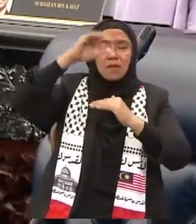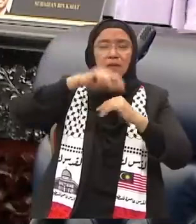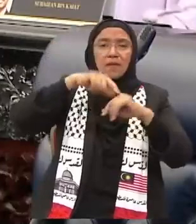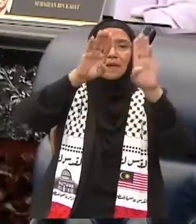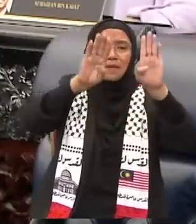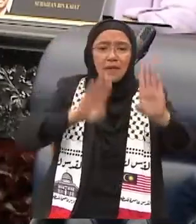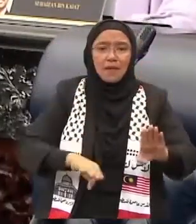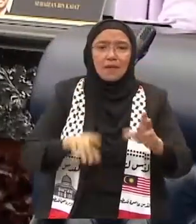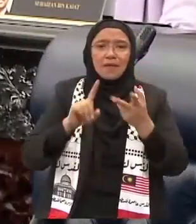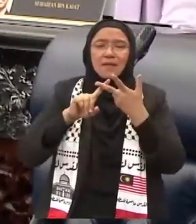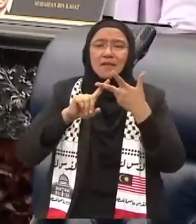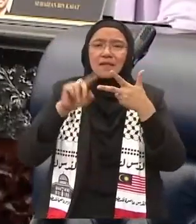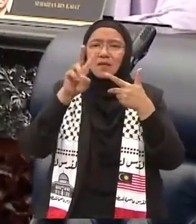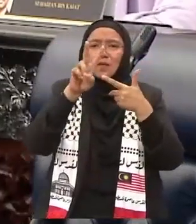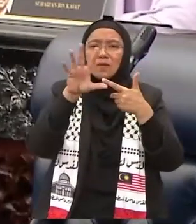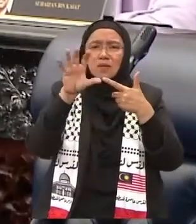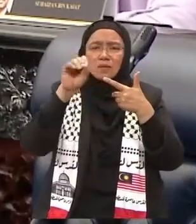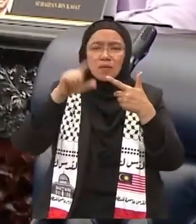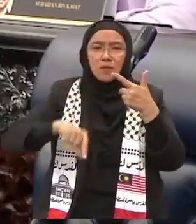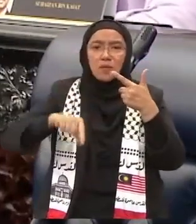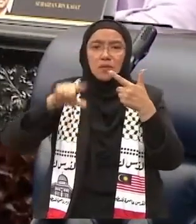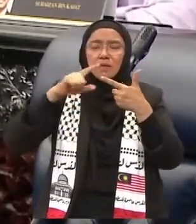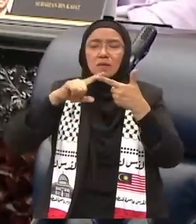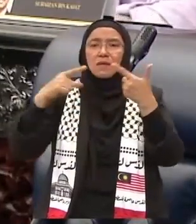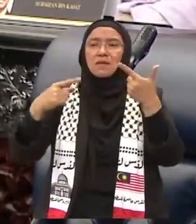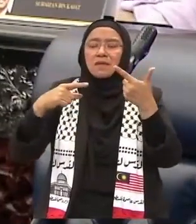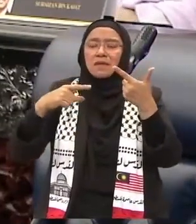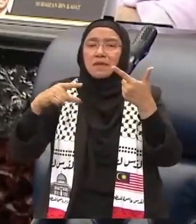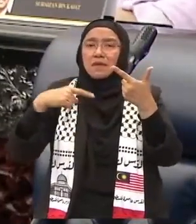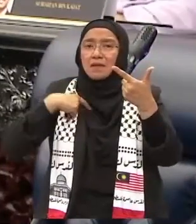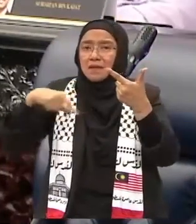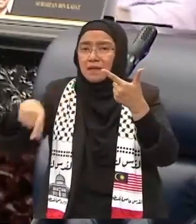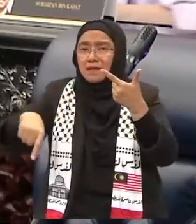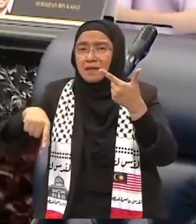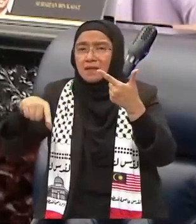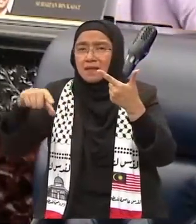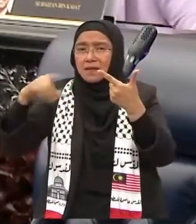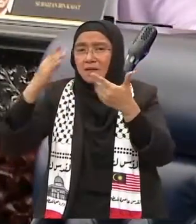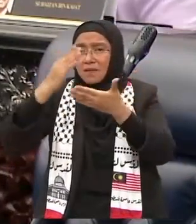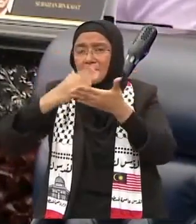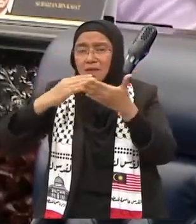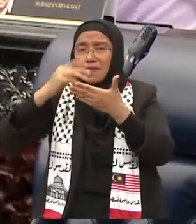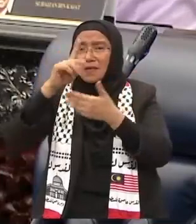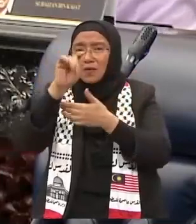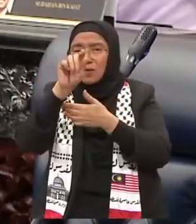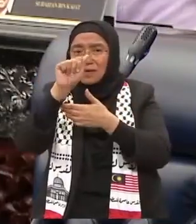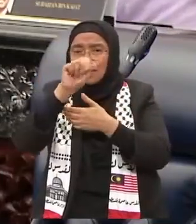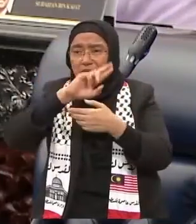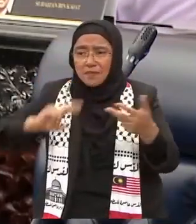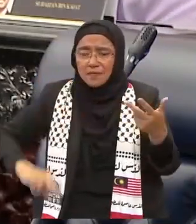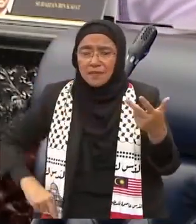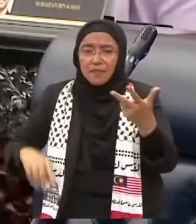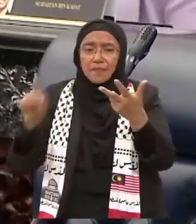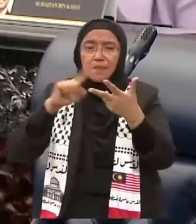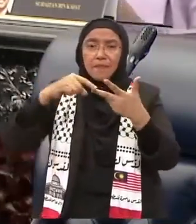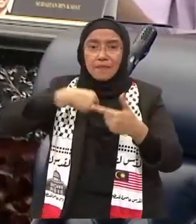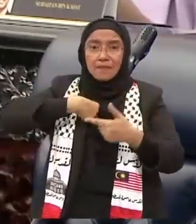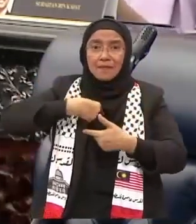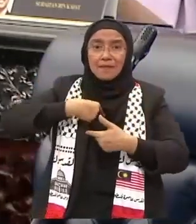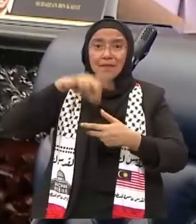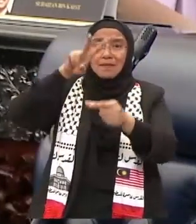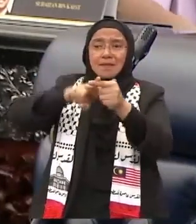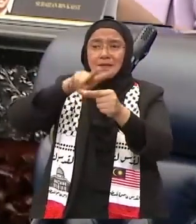200 r000 hampir 250 Rib macam saya Klang Ada pula yang 150 r000 ada yang 100 r000 ada pula